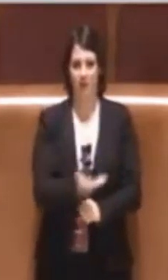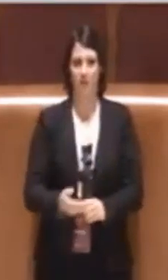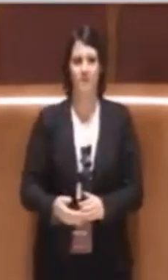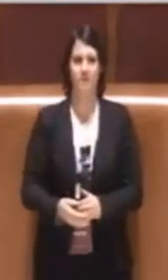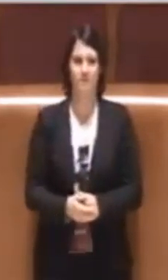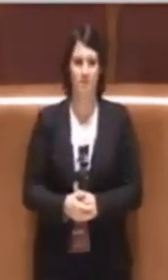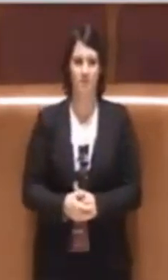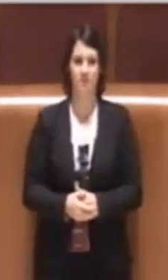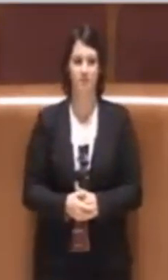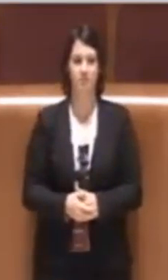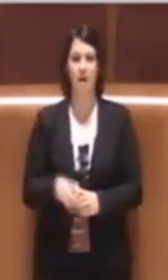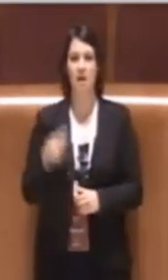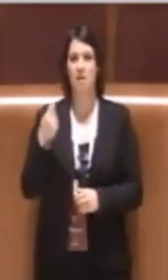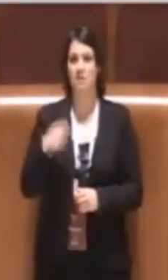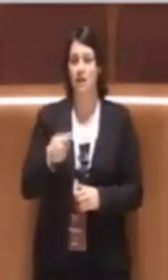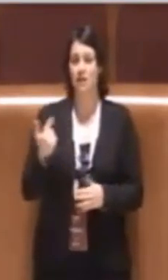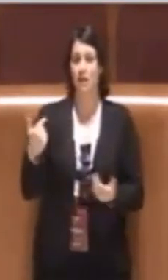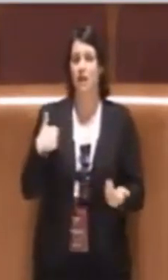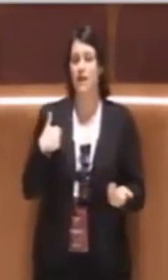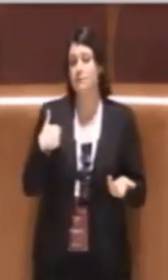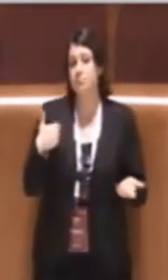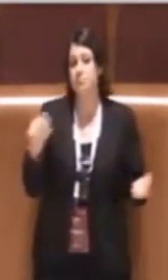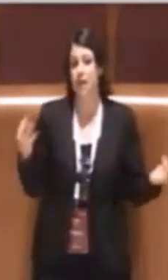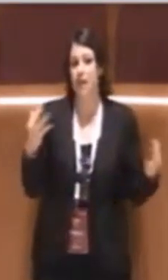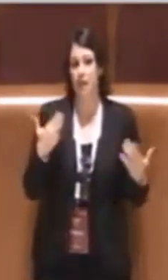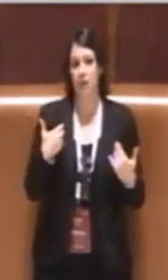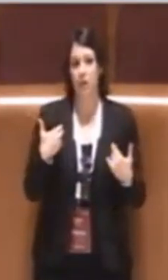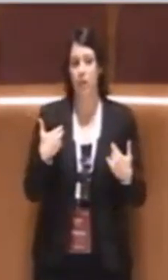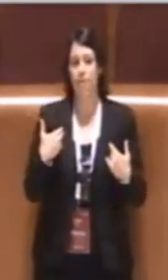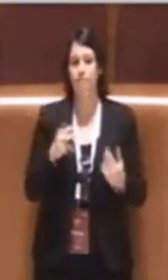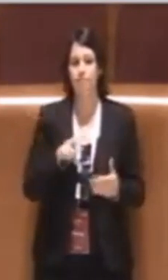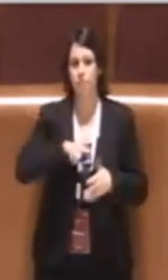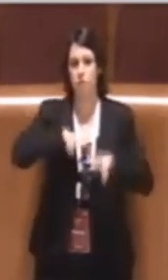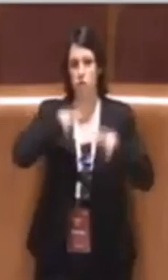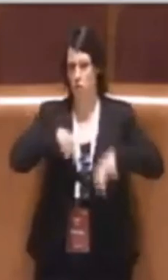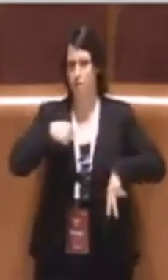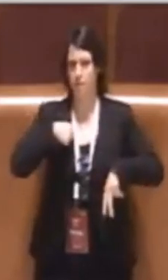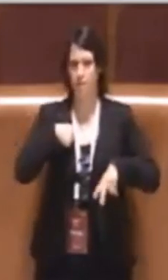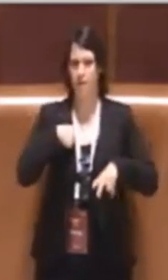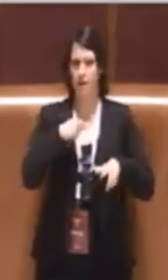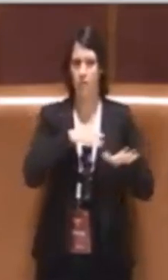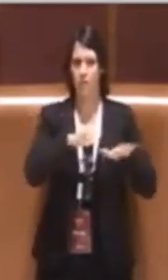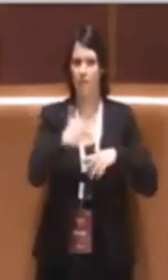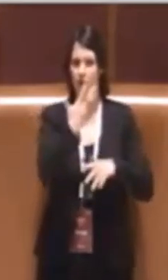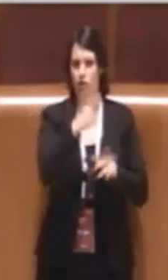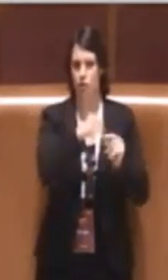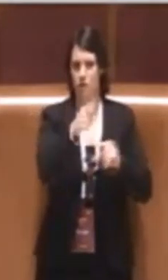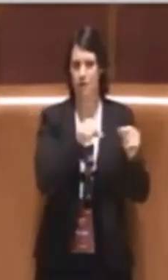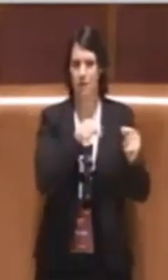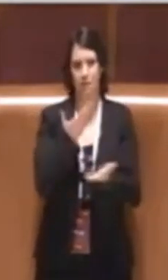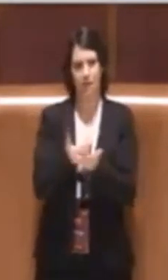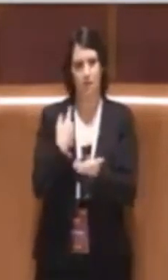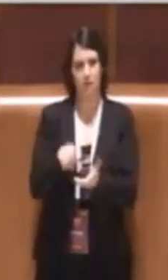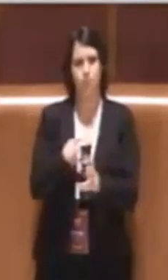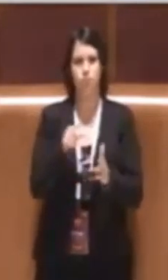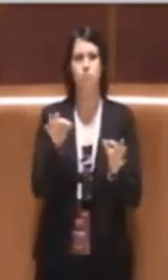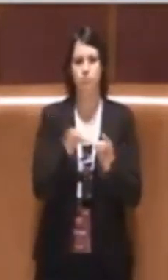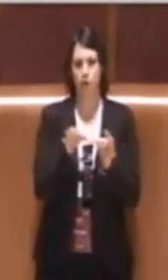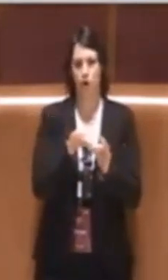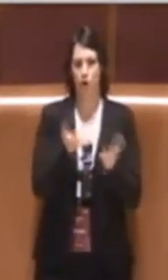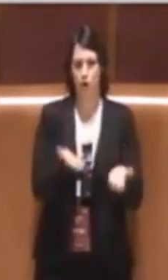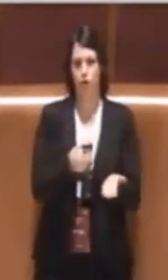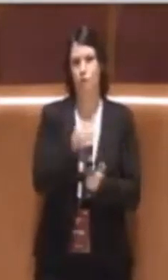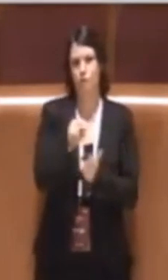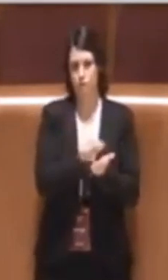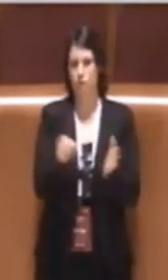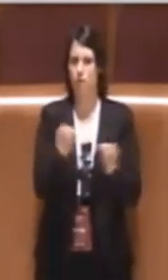Presidente, vabbè, confermo insomma che il Movimento 5 Stelle voterà a favore di questo provvedimento, ritenendolo insomma assolutamente